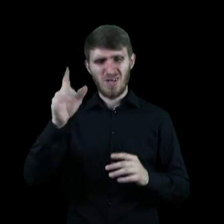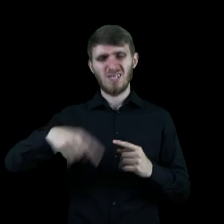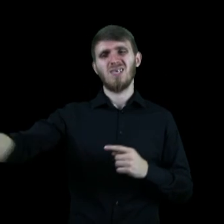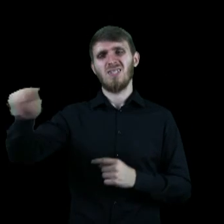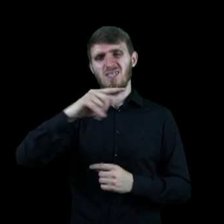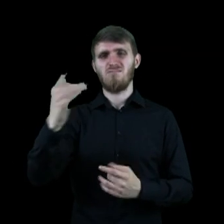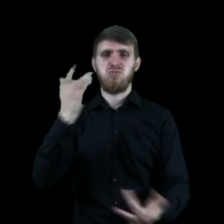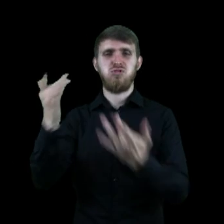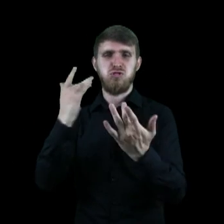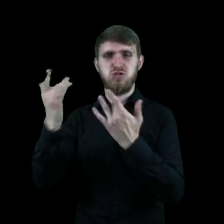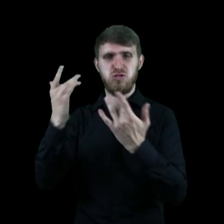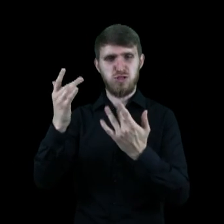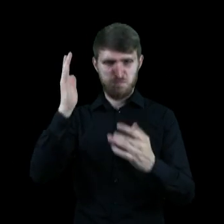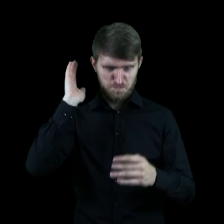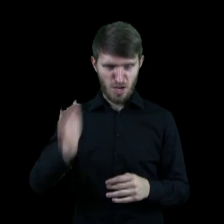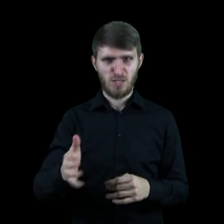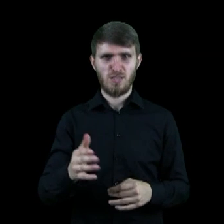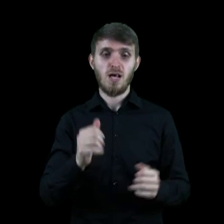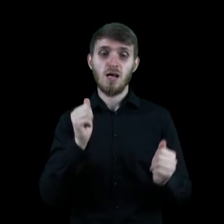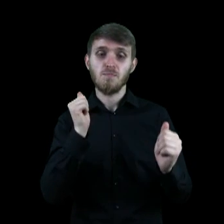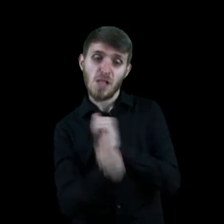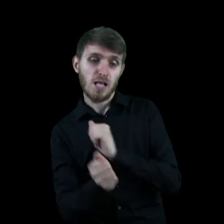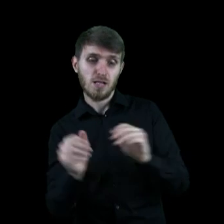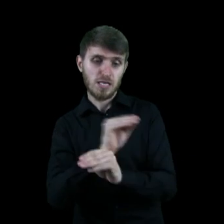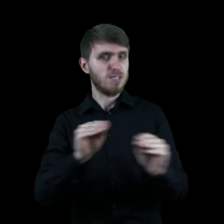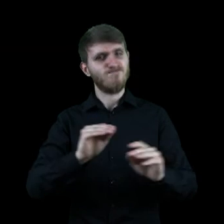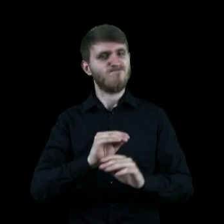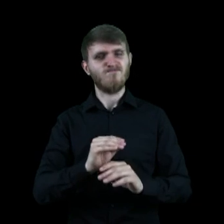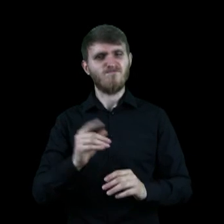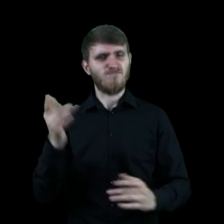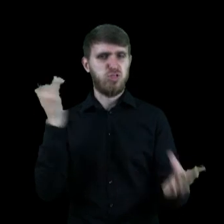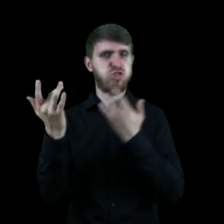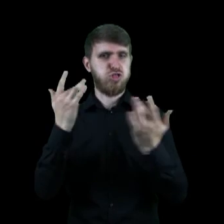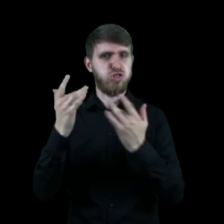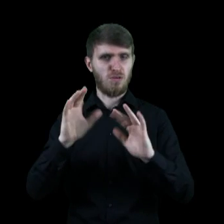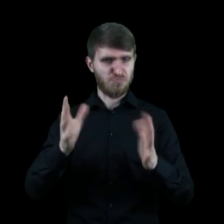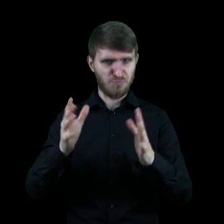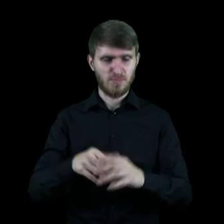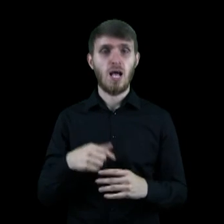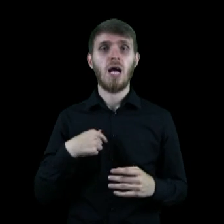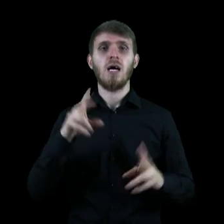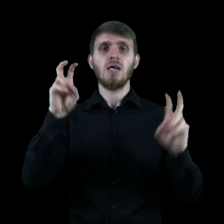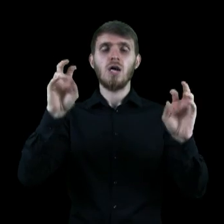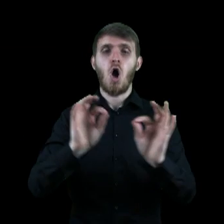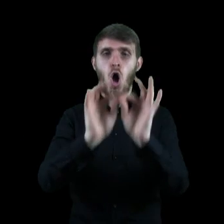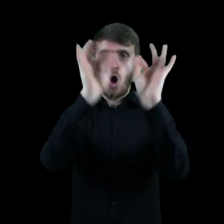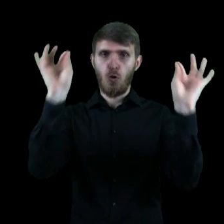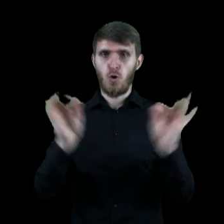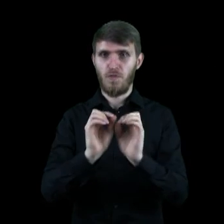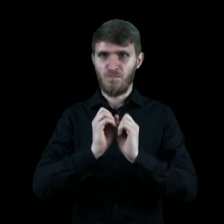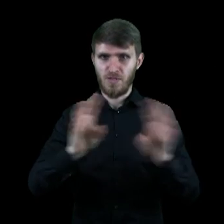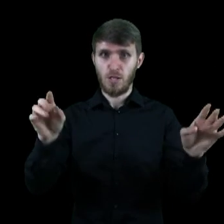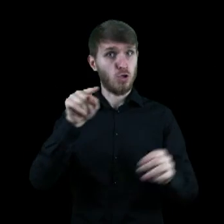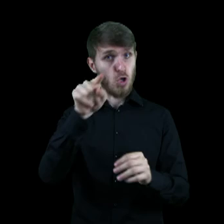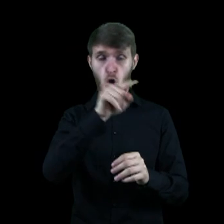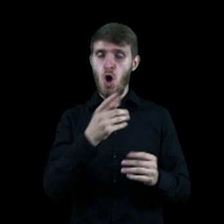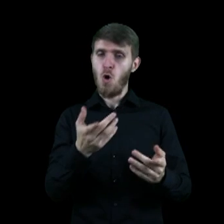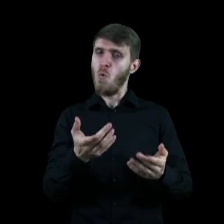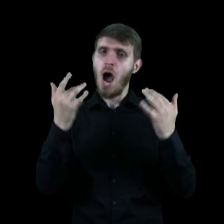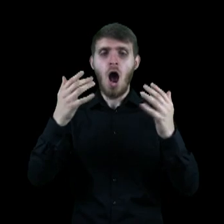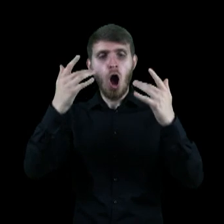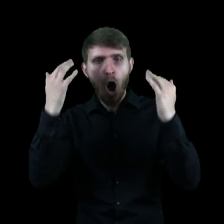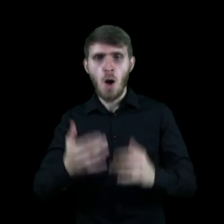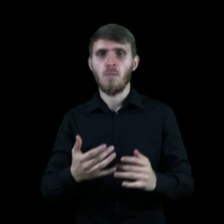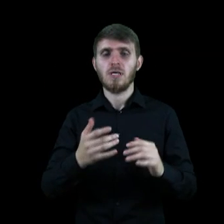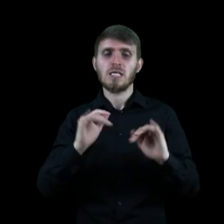z ważeniem poszczególnych dóbr i usług w koszyku. Zmiany budzą wiele kontrowersji. Podałem zasadę ogólną. To